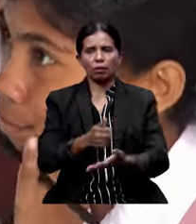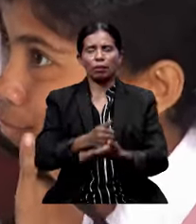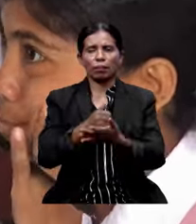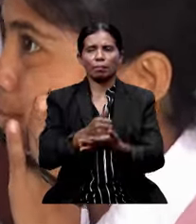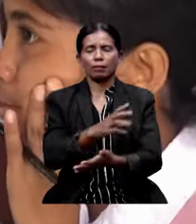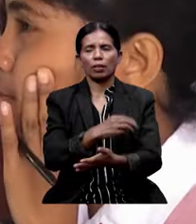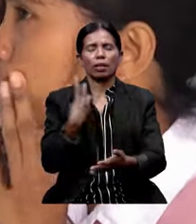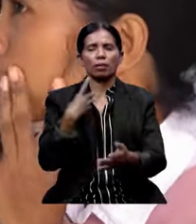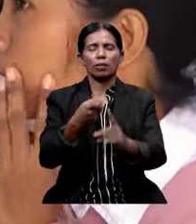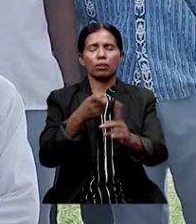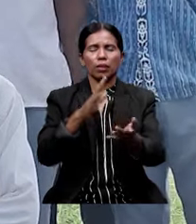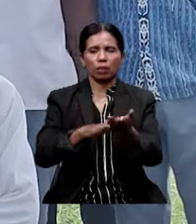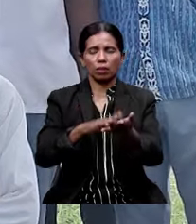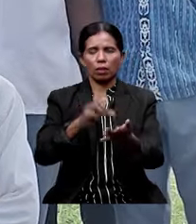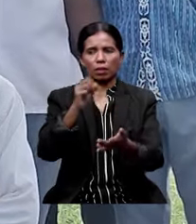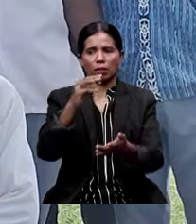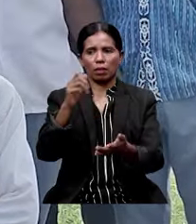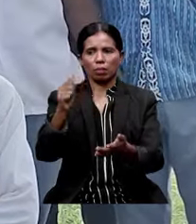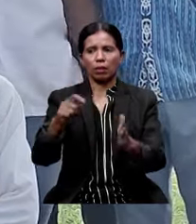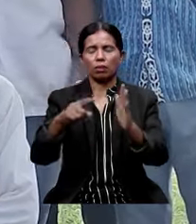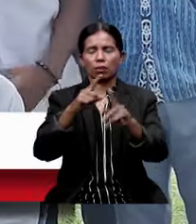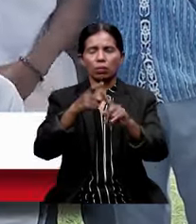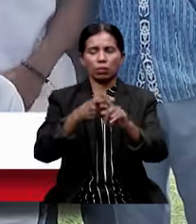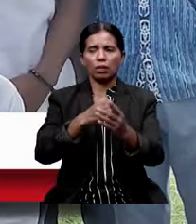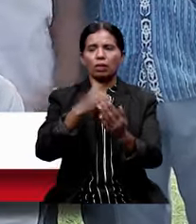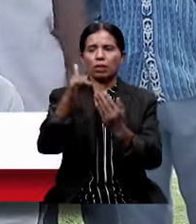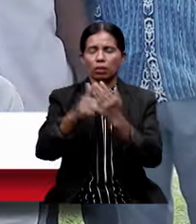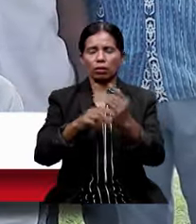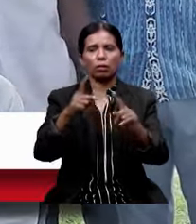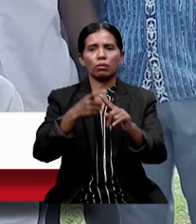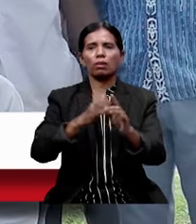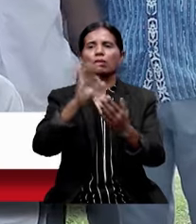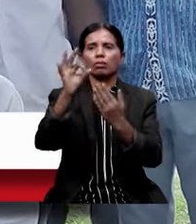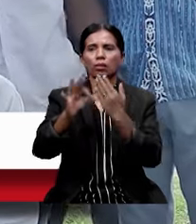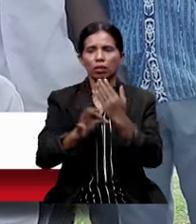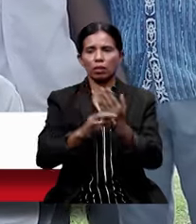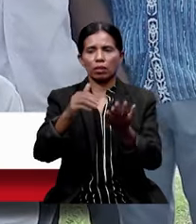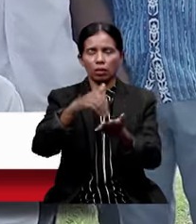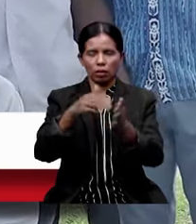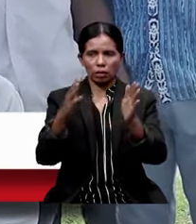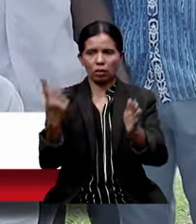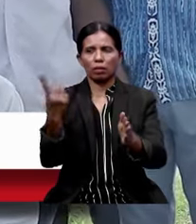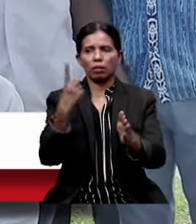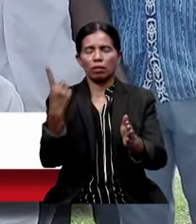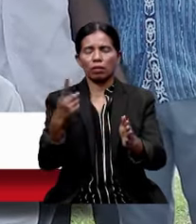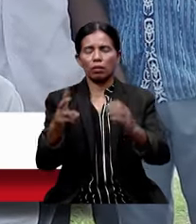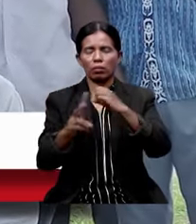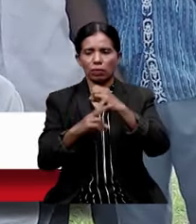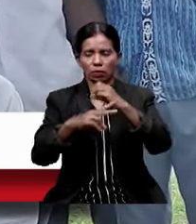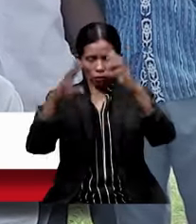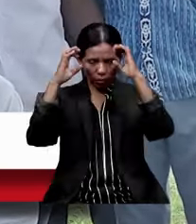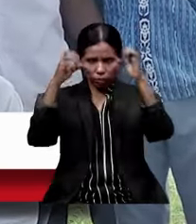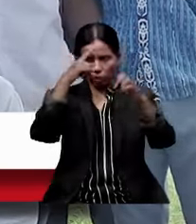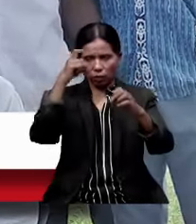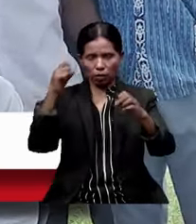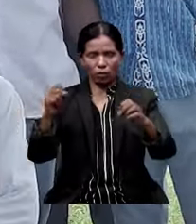01 Baukau ha hula aprendizazen ia Fulan Janeiro to ia Fevereiro. Ang estudante na fatin sa video ang edukasyon, tamba